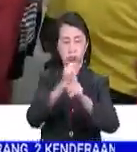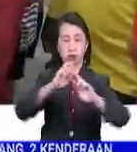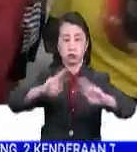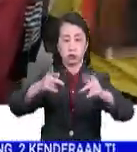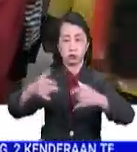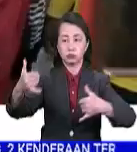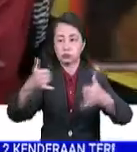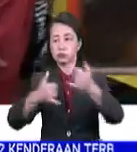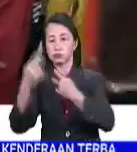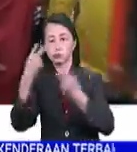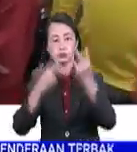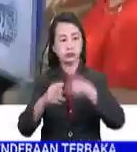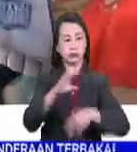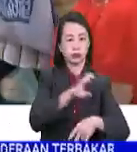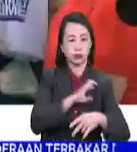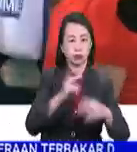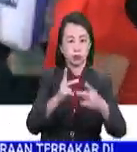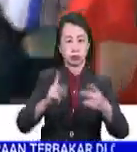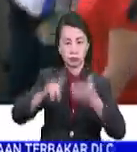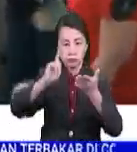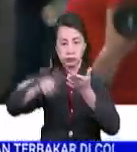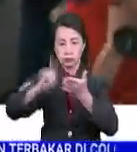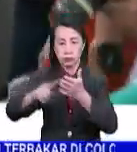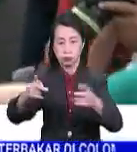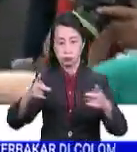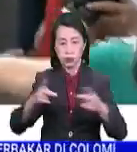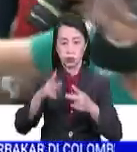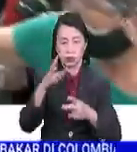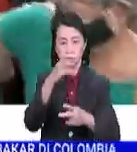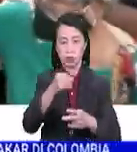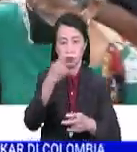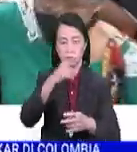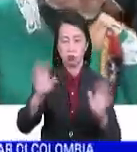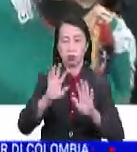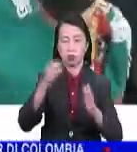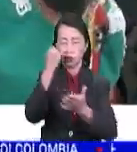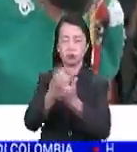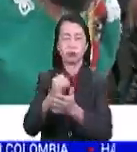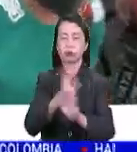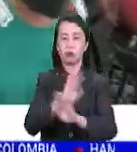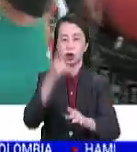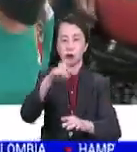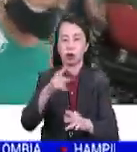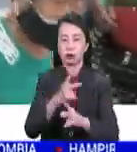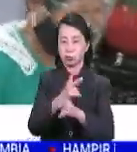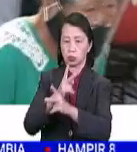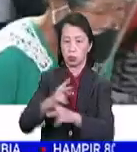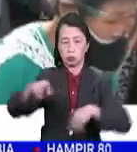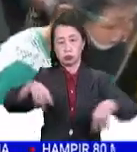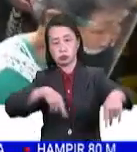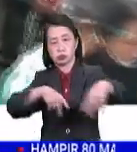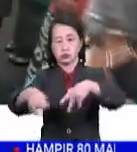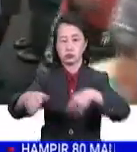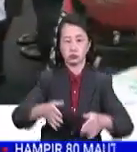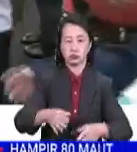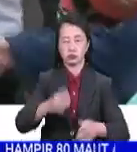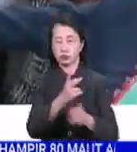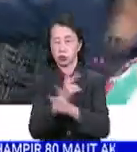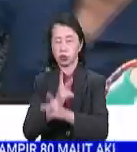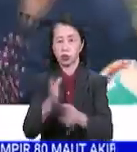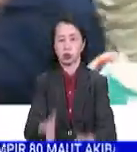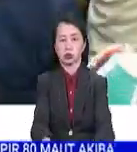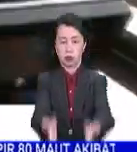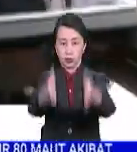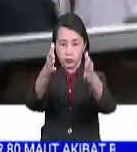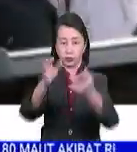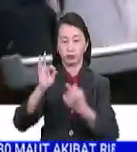meningkatkan undakan anggota polisi di kawasan hotspot bukan saja karena isu cinta ayah malah untuk mengawal pergerakan lalu-lintas untuk